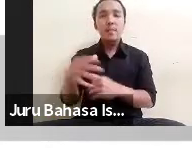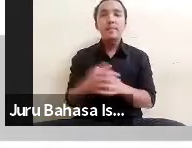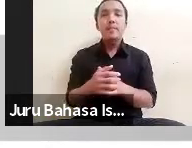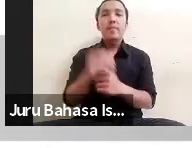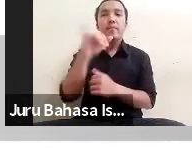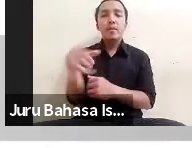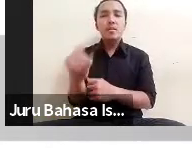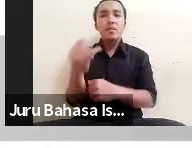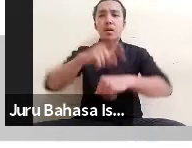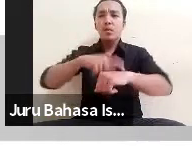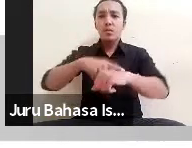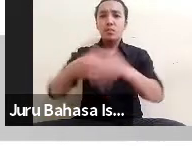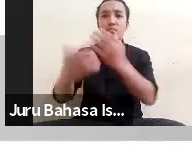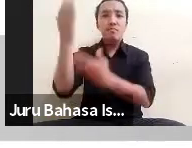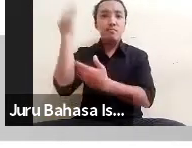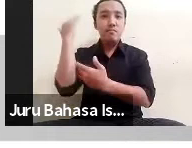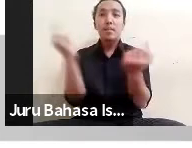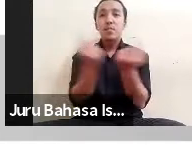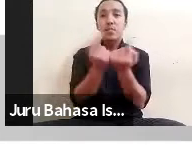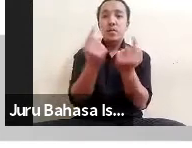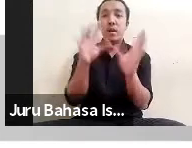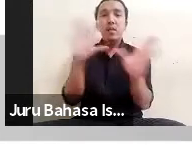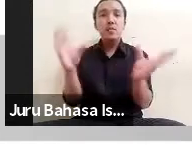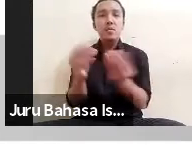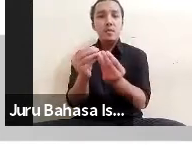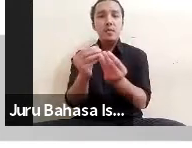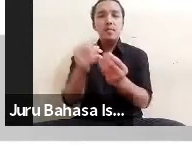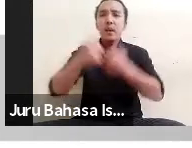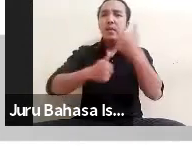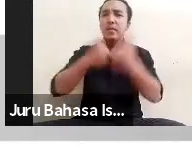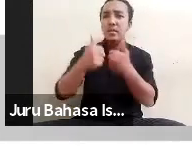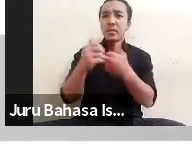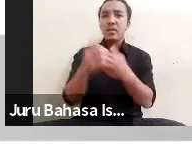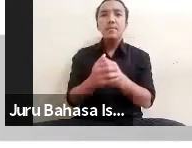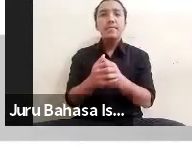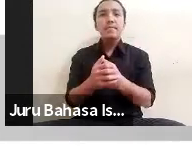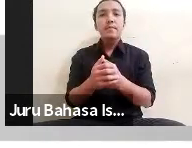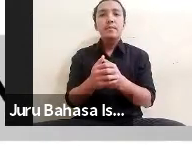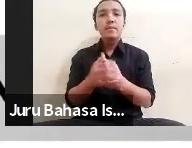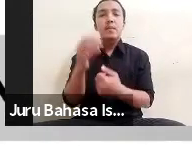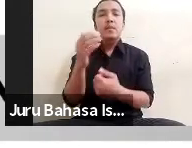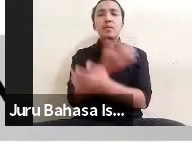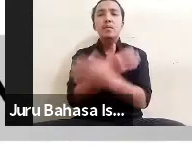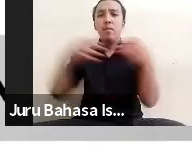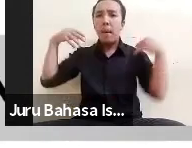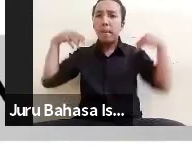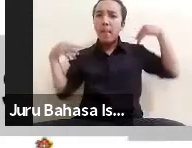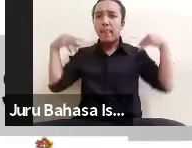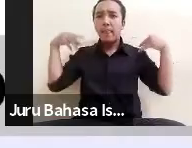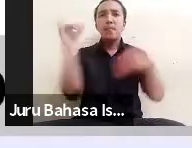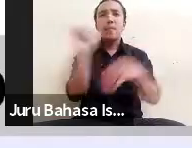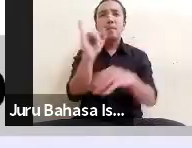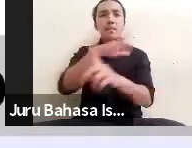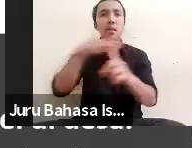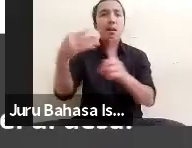pada waktu itu di Temu Inklusi, para aktivis difabel, para aktivis gerakan masyarakat sipil